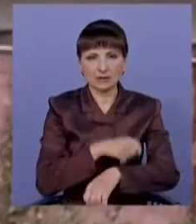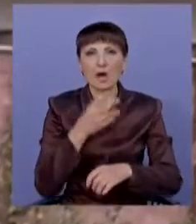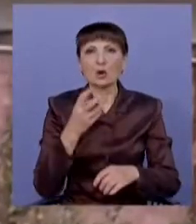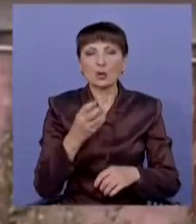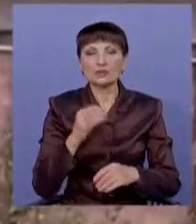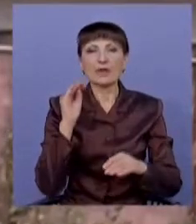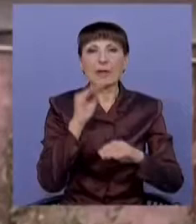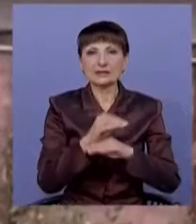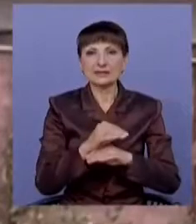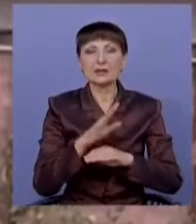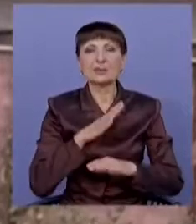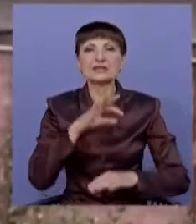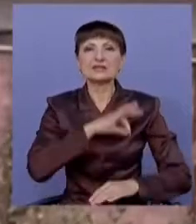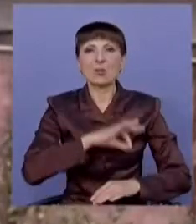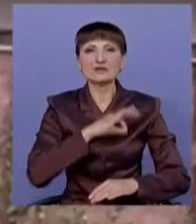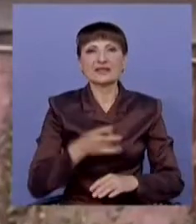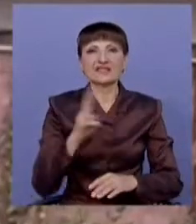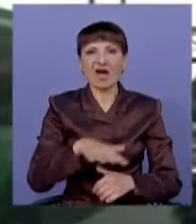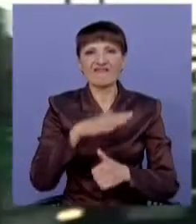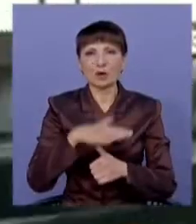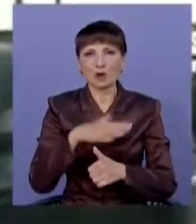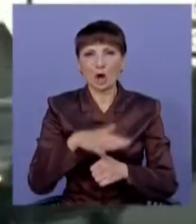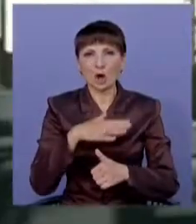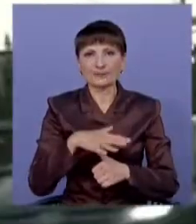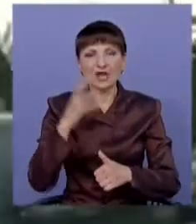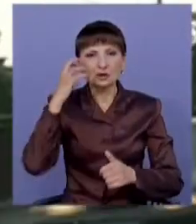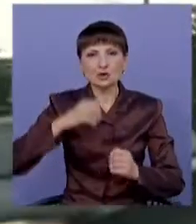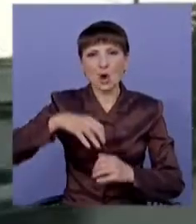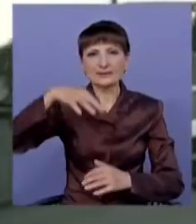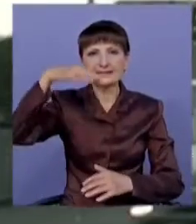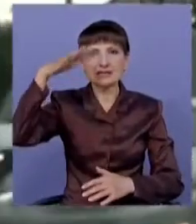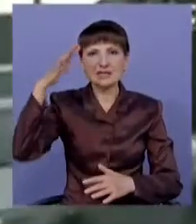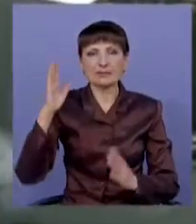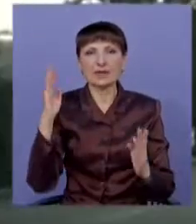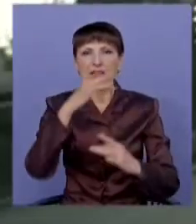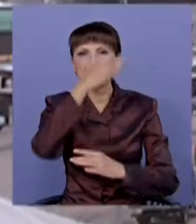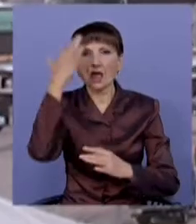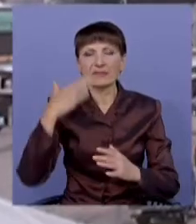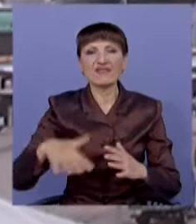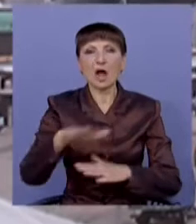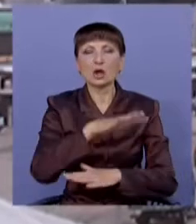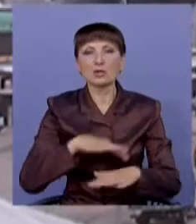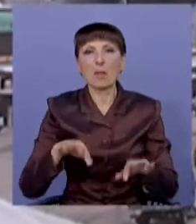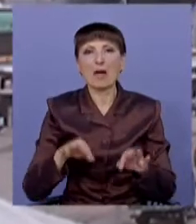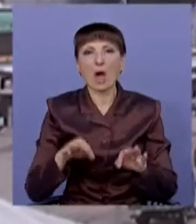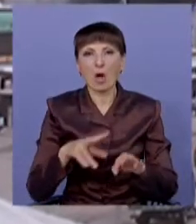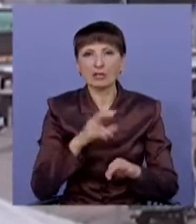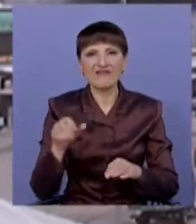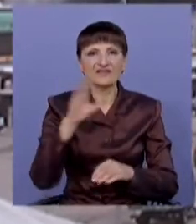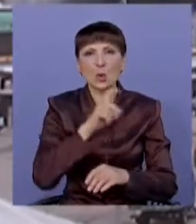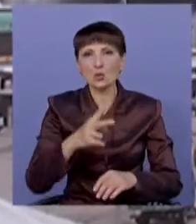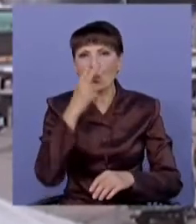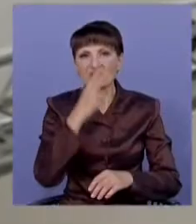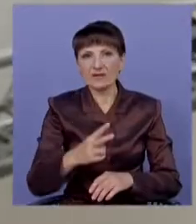этого, дополнительно были использованы 2 вертолета. Клубы черного дыма, рвущиеся в небо в районе Барахолки, заметили все жители города.